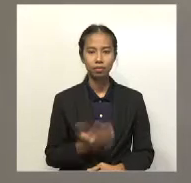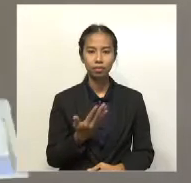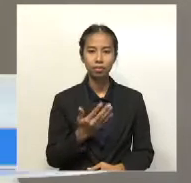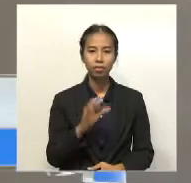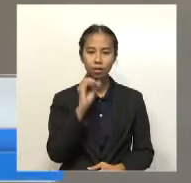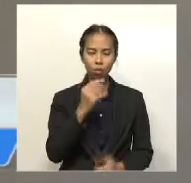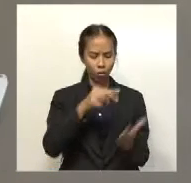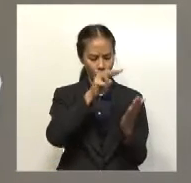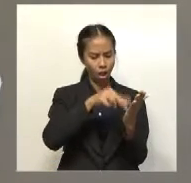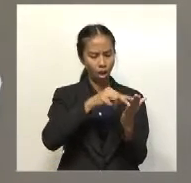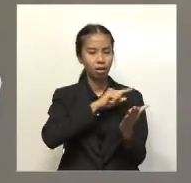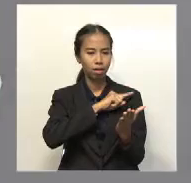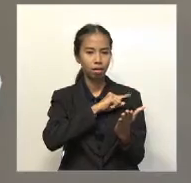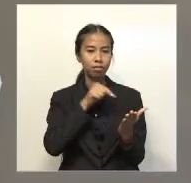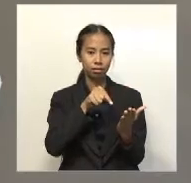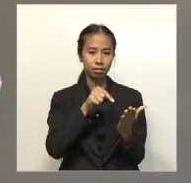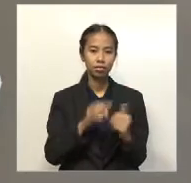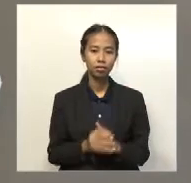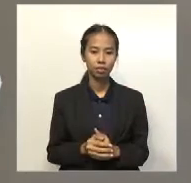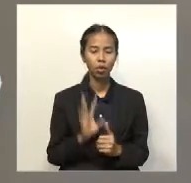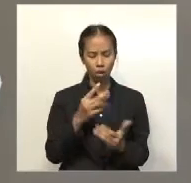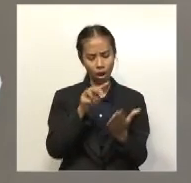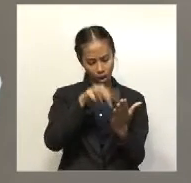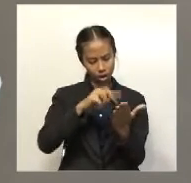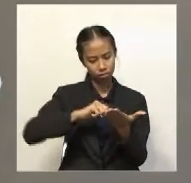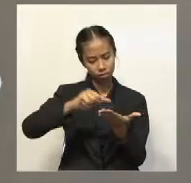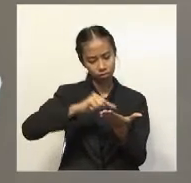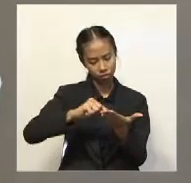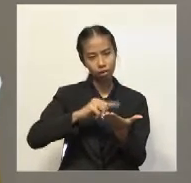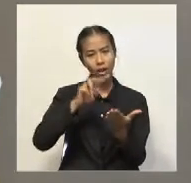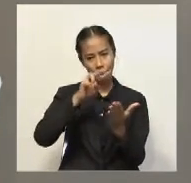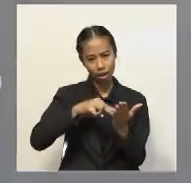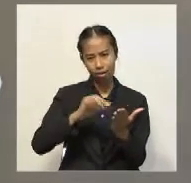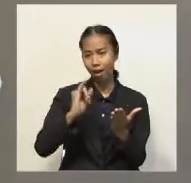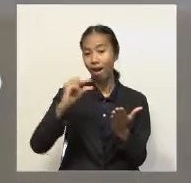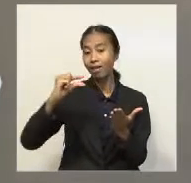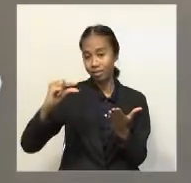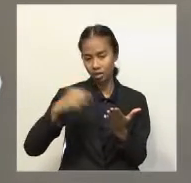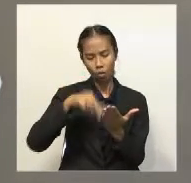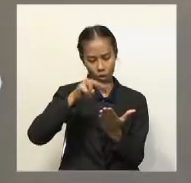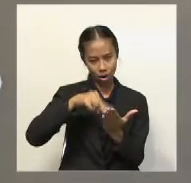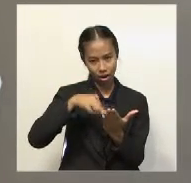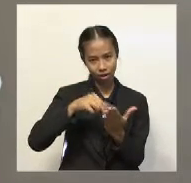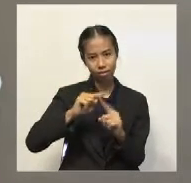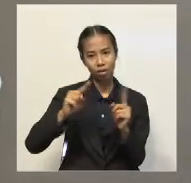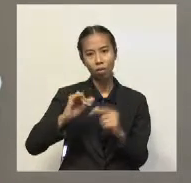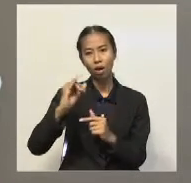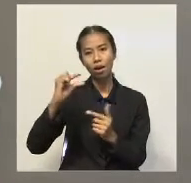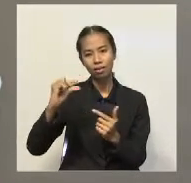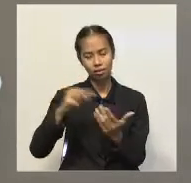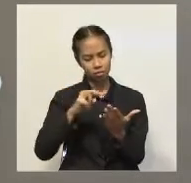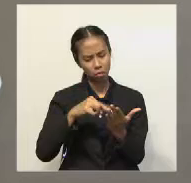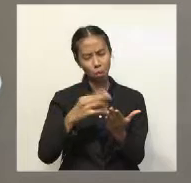คือเห็นว่าเขียนอินสตาแกรมอะไรก็อ่านดูอินสตาแกรมก็อ่านดูนะทุกเรื่องอินสตาแกรมไม่ค่อยใช้คำพูดหยาบคาย